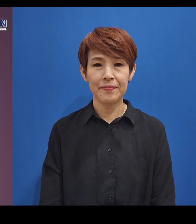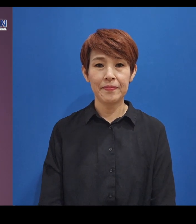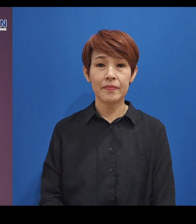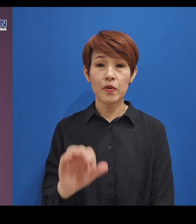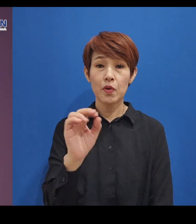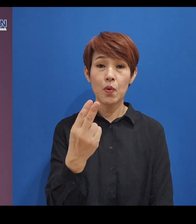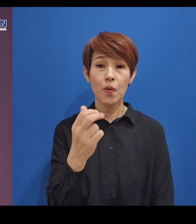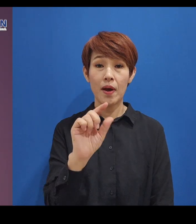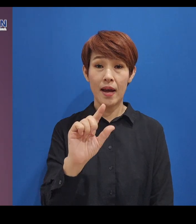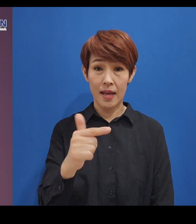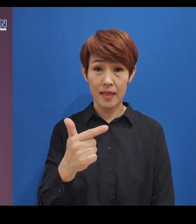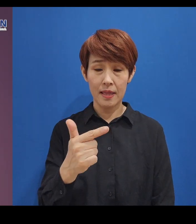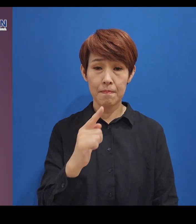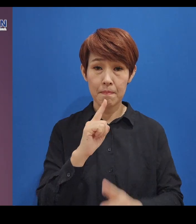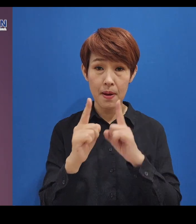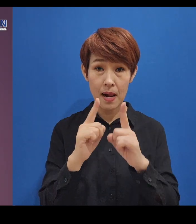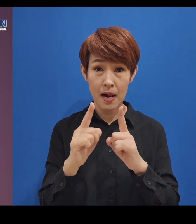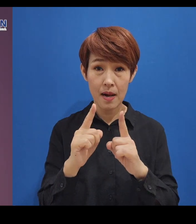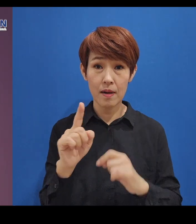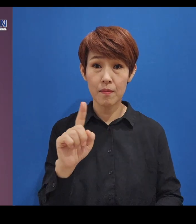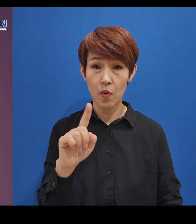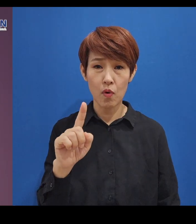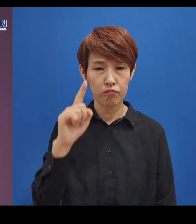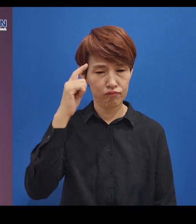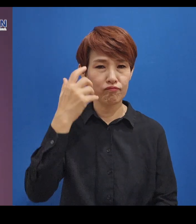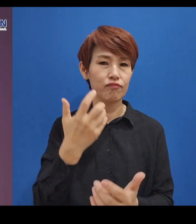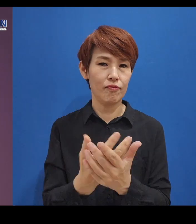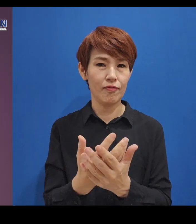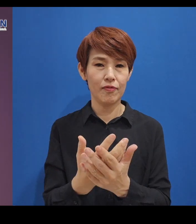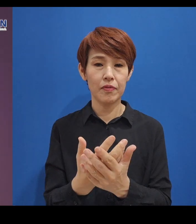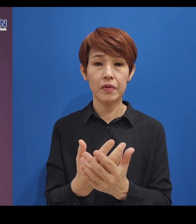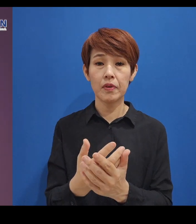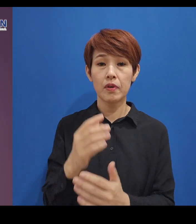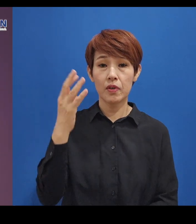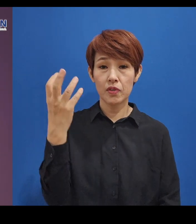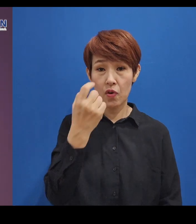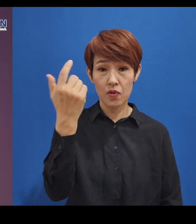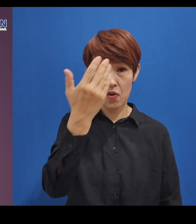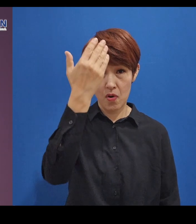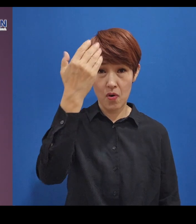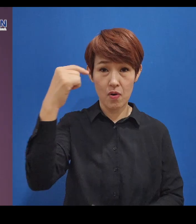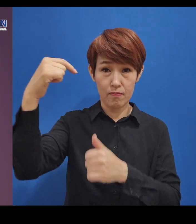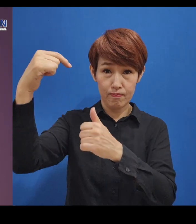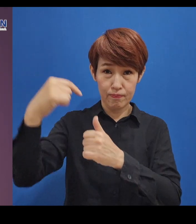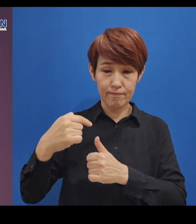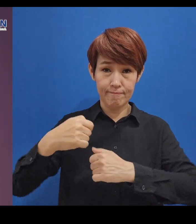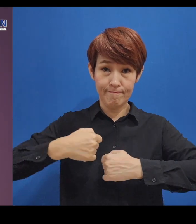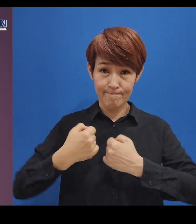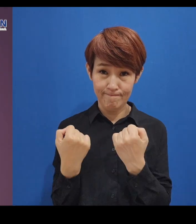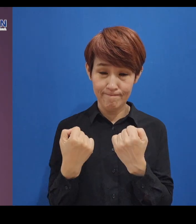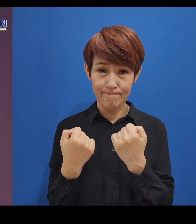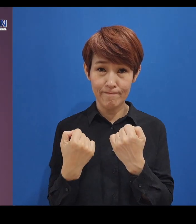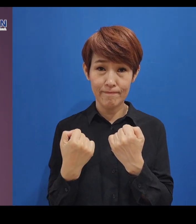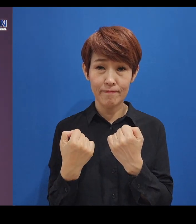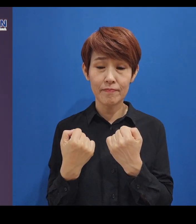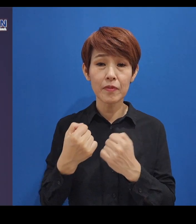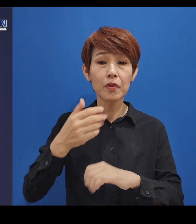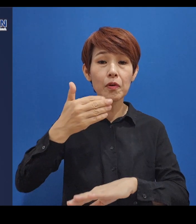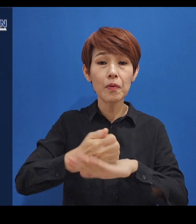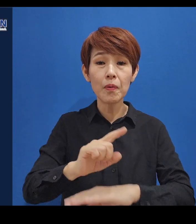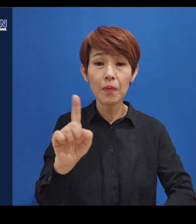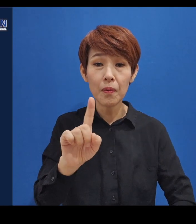요한이 충격적인 말을 합니다. 이렇게 입주가회 선생님의 말을 잘 들으면 어떻게 될까요? 말씀